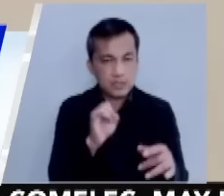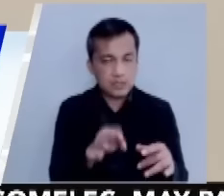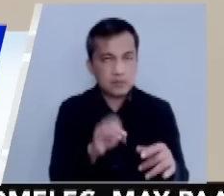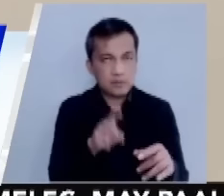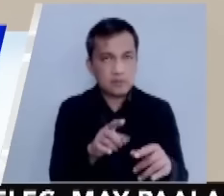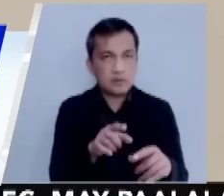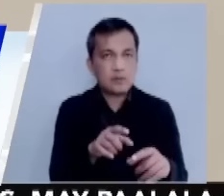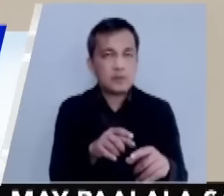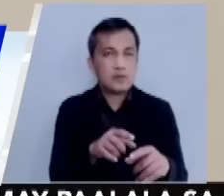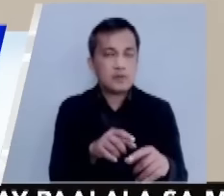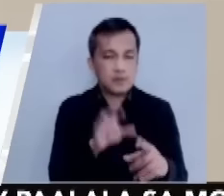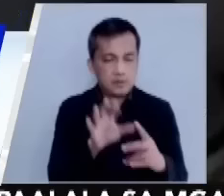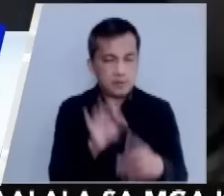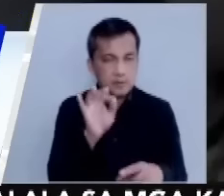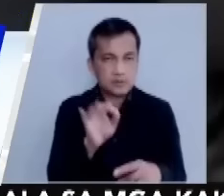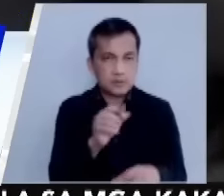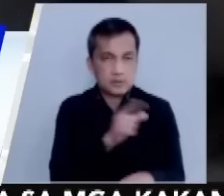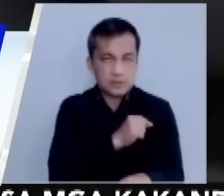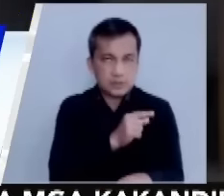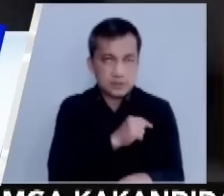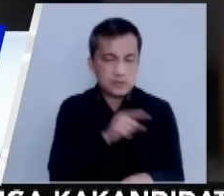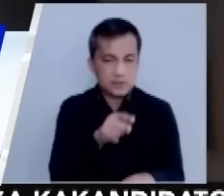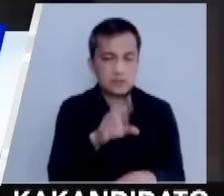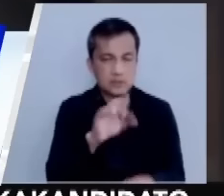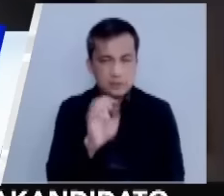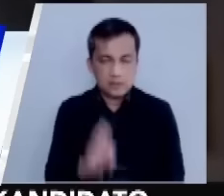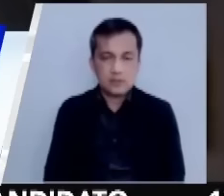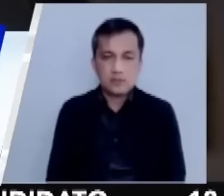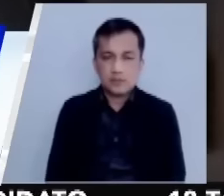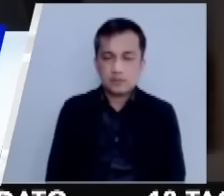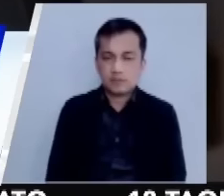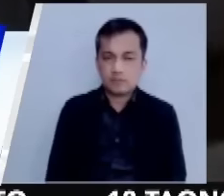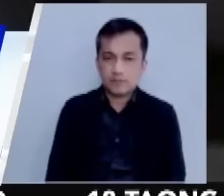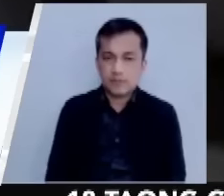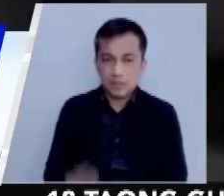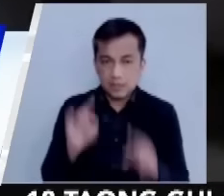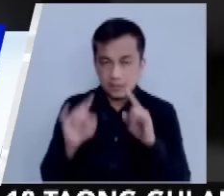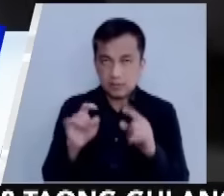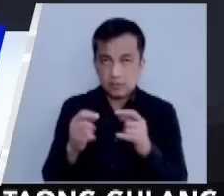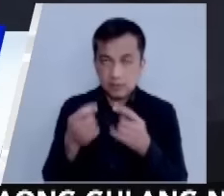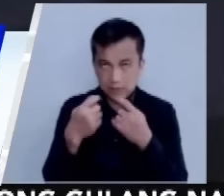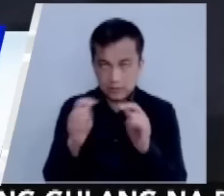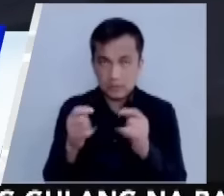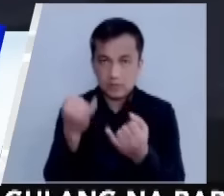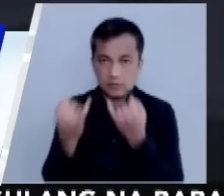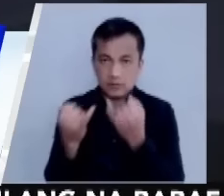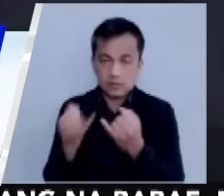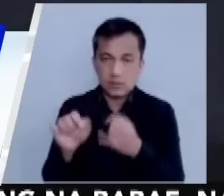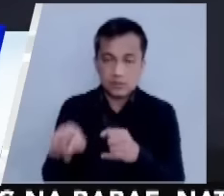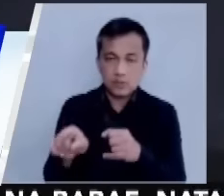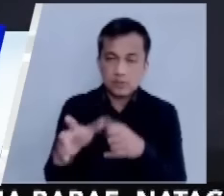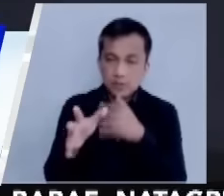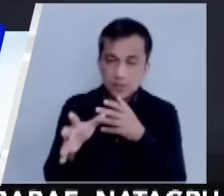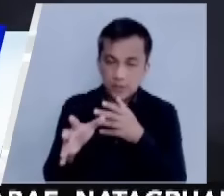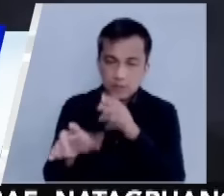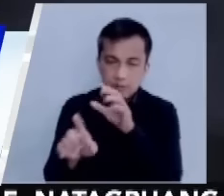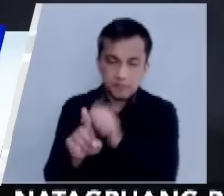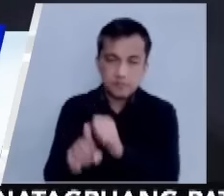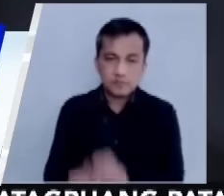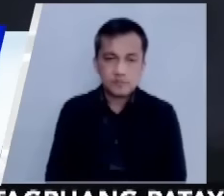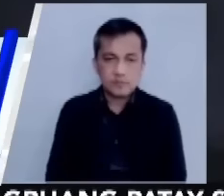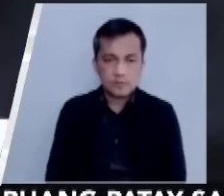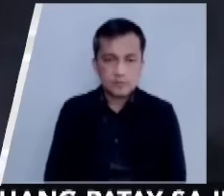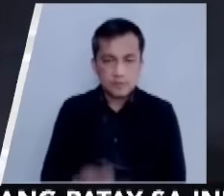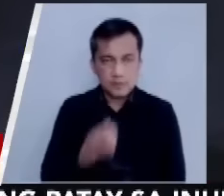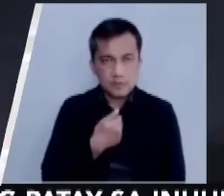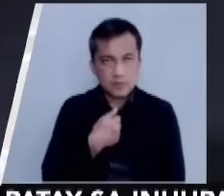siya guilty sa ganitong kaso. Sinubukan ng media na kunin ang panig ng arestadong ina. Ipapagtatanggol ko naman po ang sarili ko pero hindi